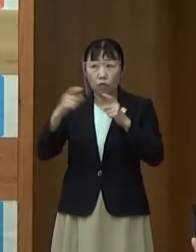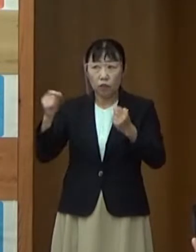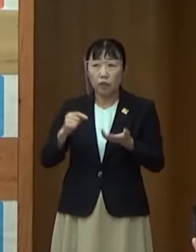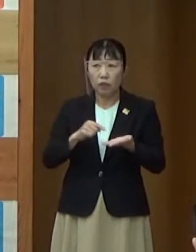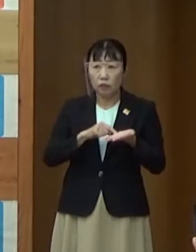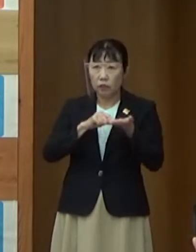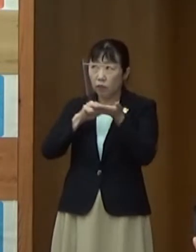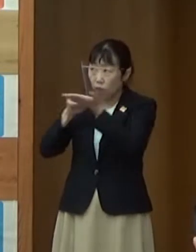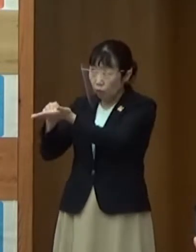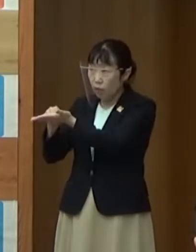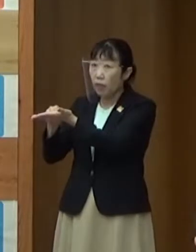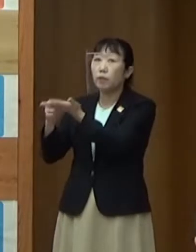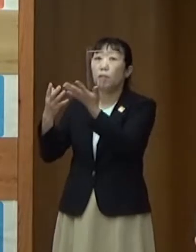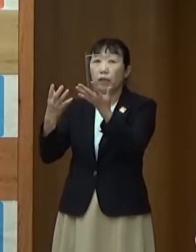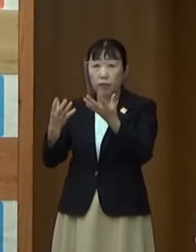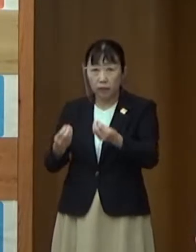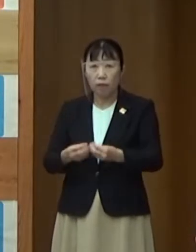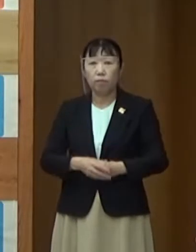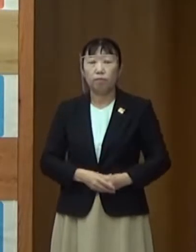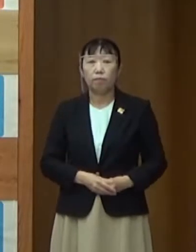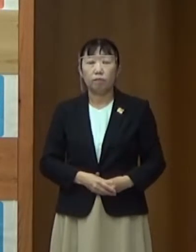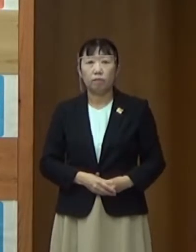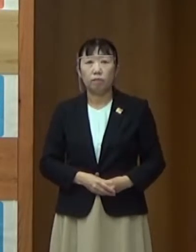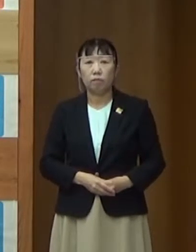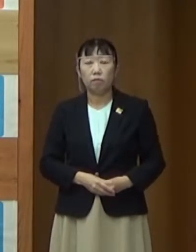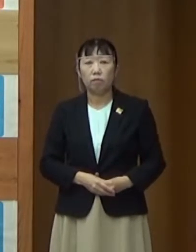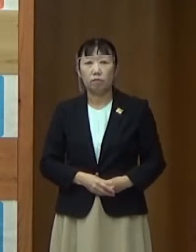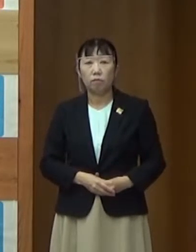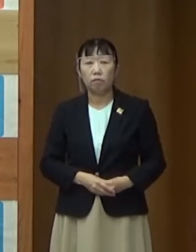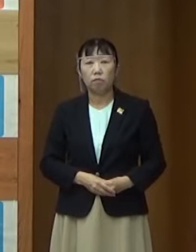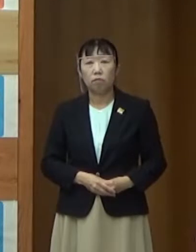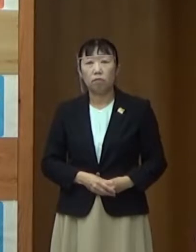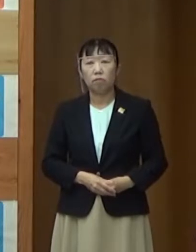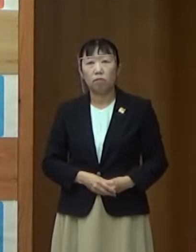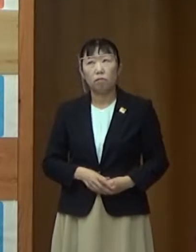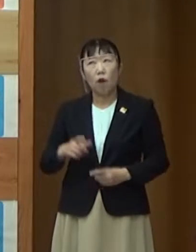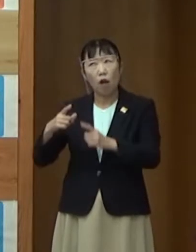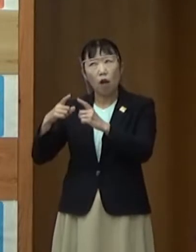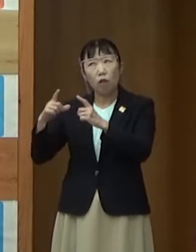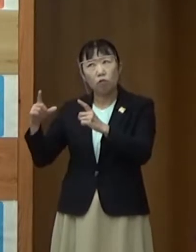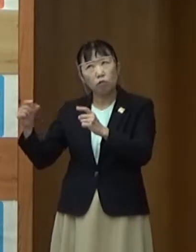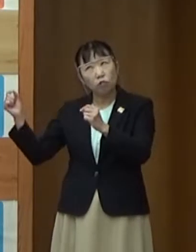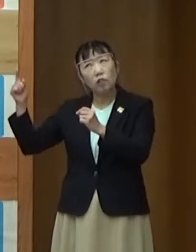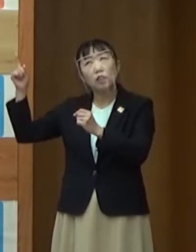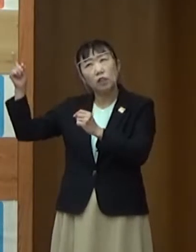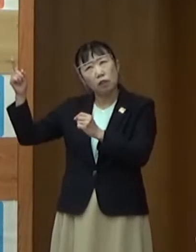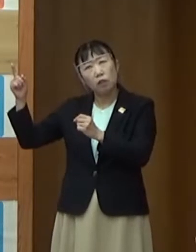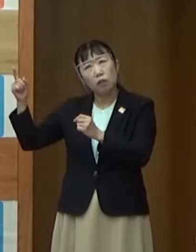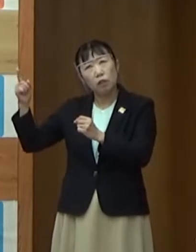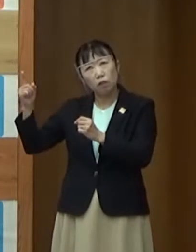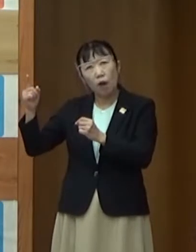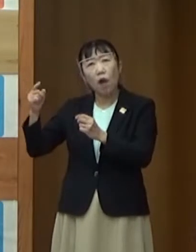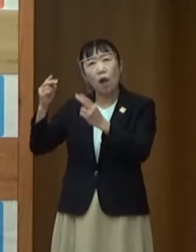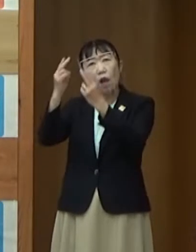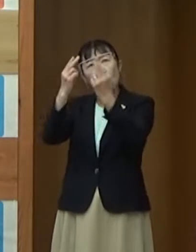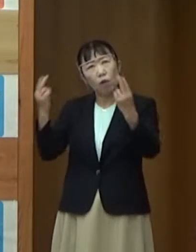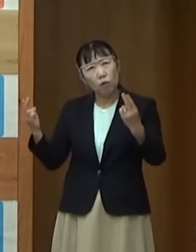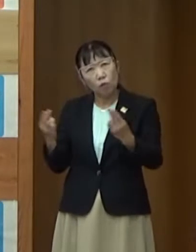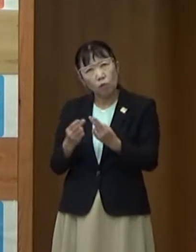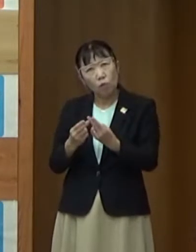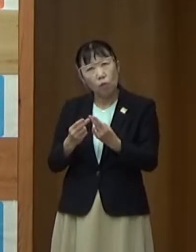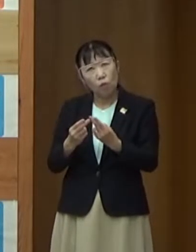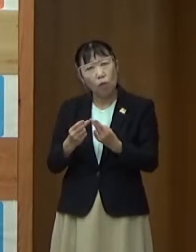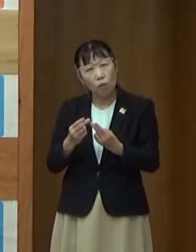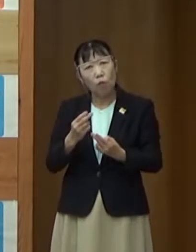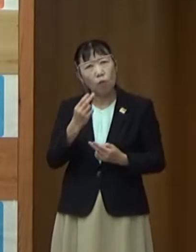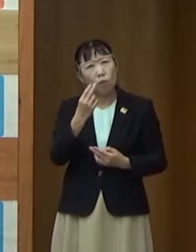国に要請いたしました。どうしても国としてはですね、都道府県単位でその感染の